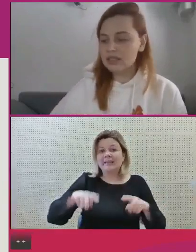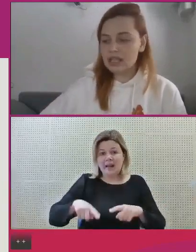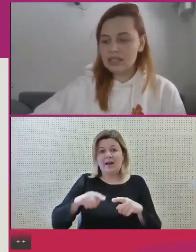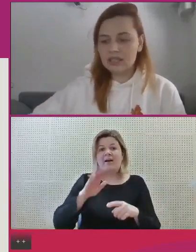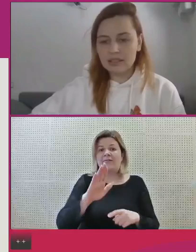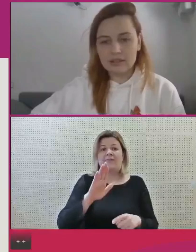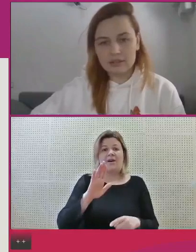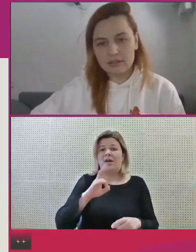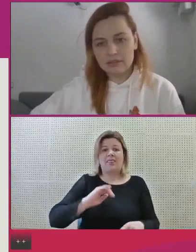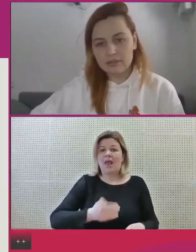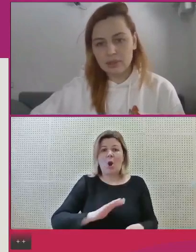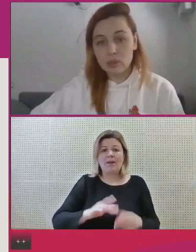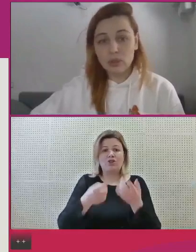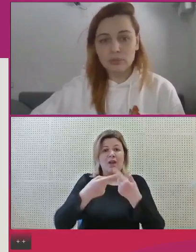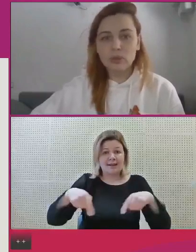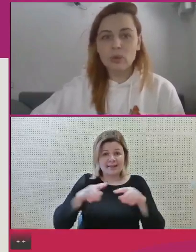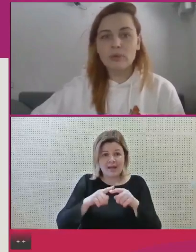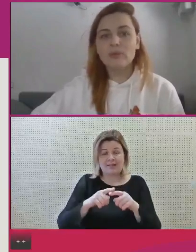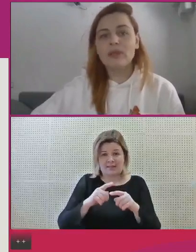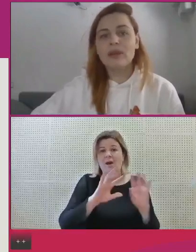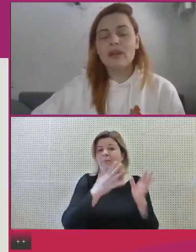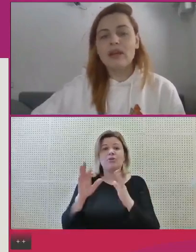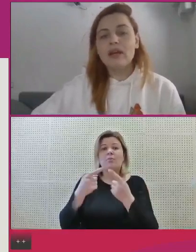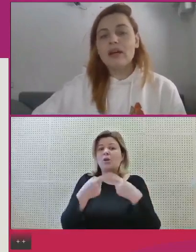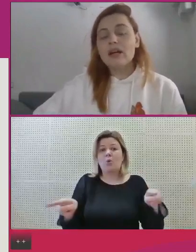некоммерческих организациях происходит по-другому.